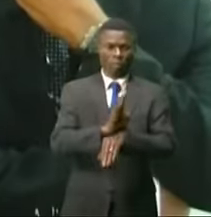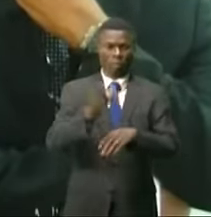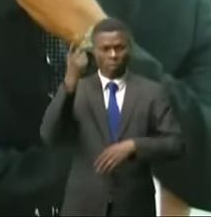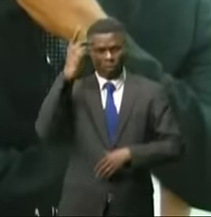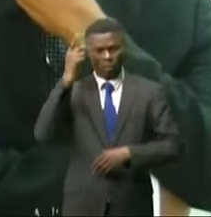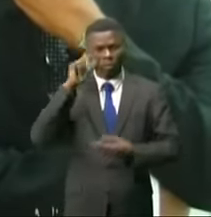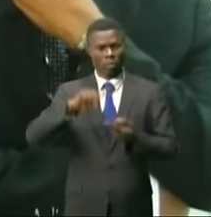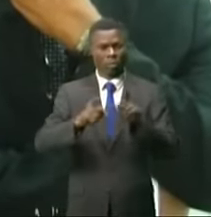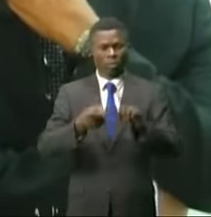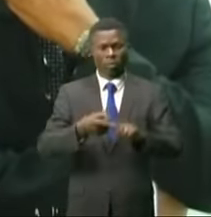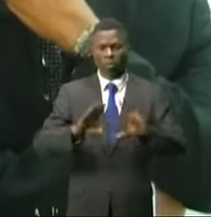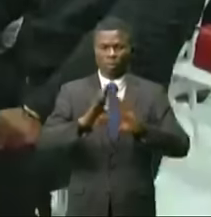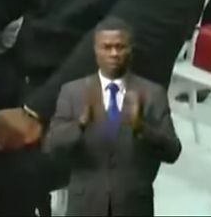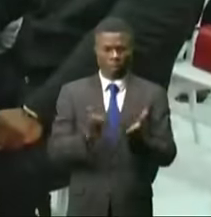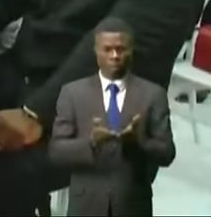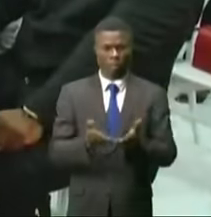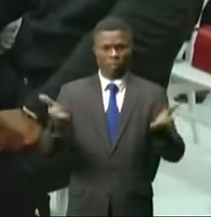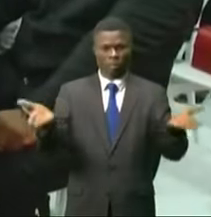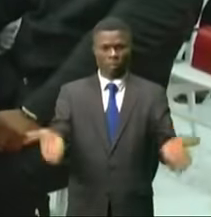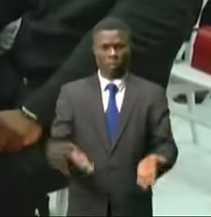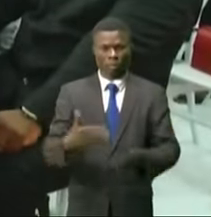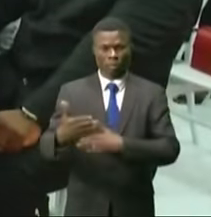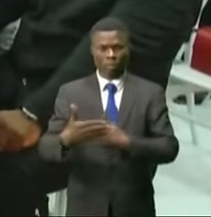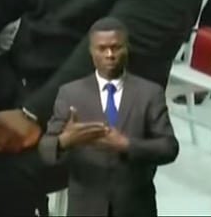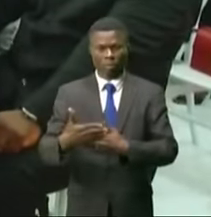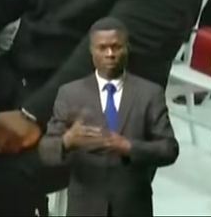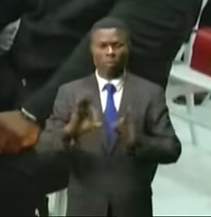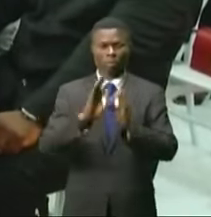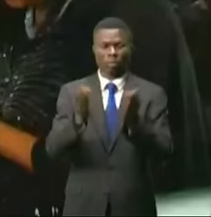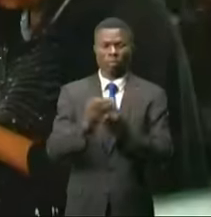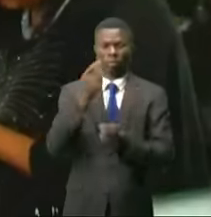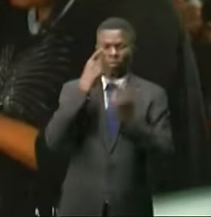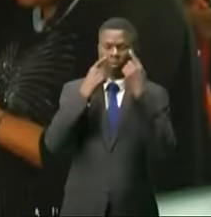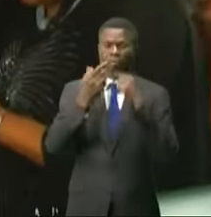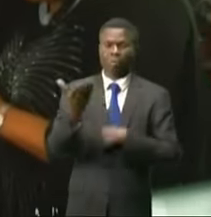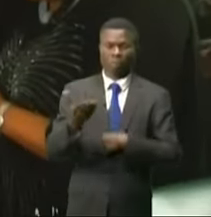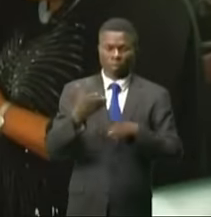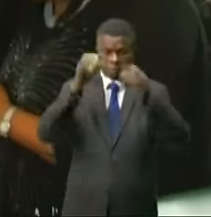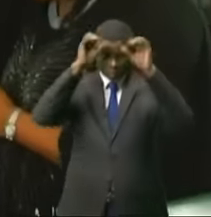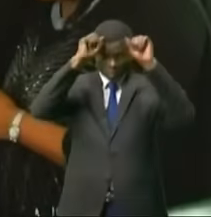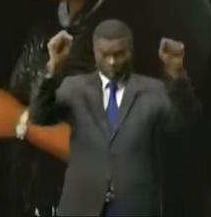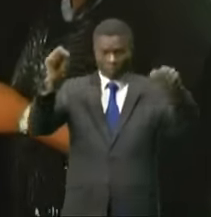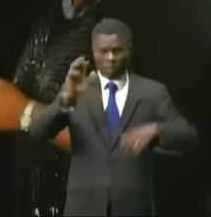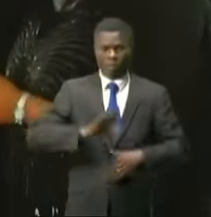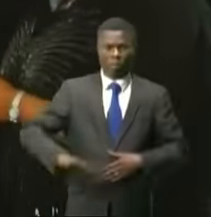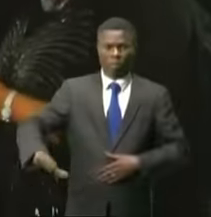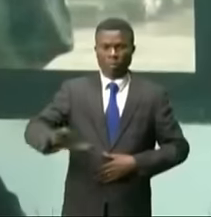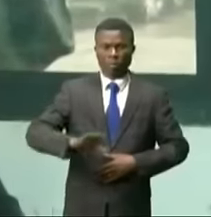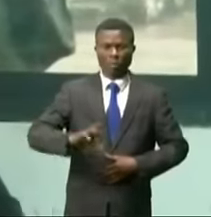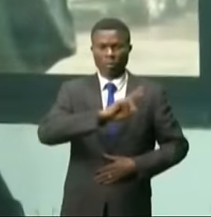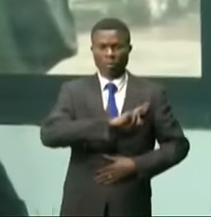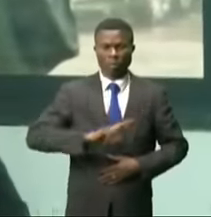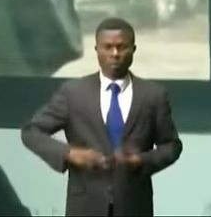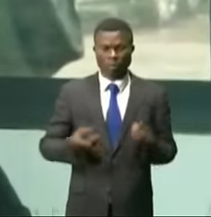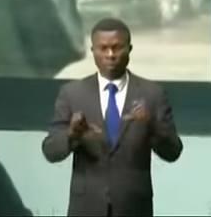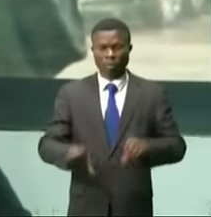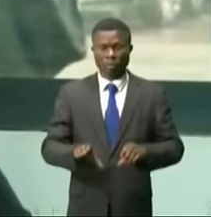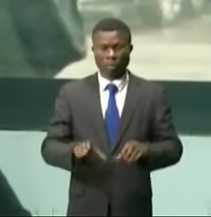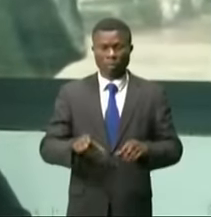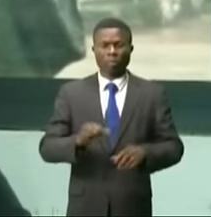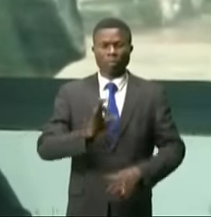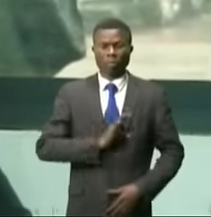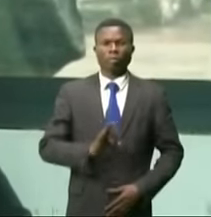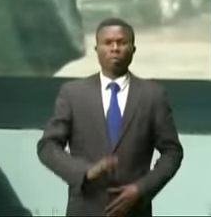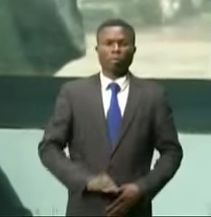et connaissances, étaient aux côtés de la famille éplorée. Le président de la République démocratique du Congo, Félix